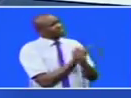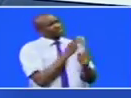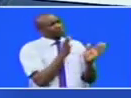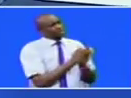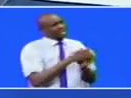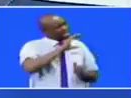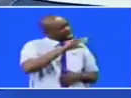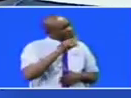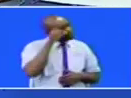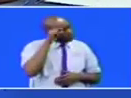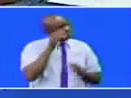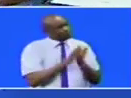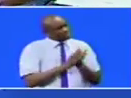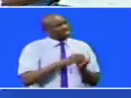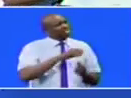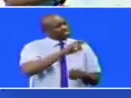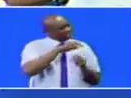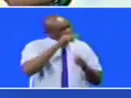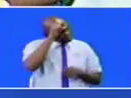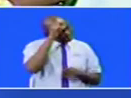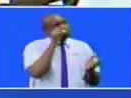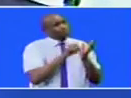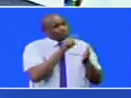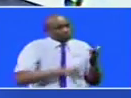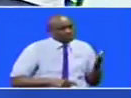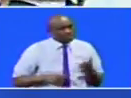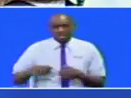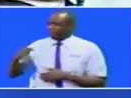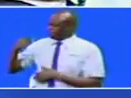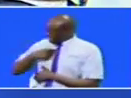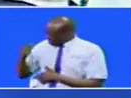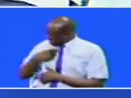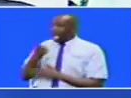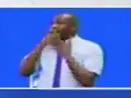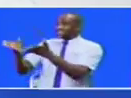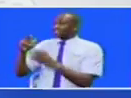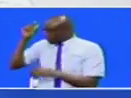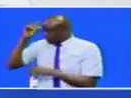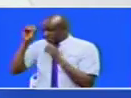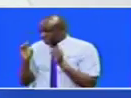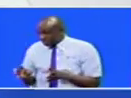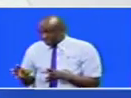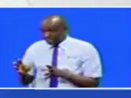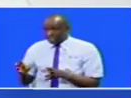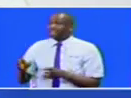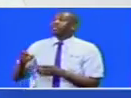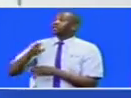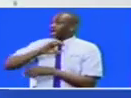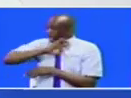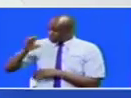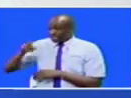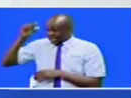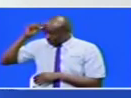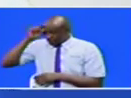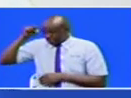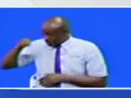katika kaunti ya Mombasa na serikali kuu. Kwa nini inakuwa hivi? First of all, let me say I don't report to anyone. Serikali ya county government ya Mombasa is